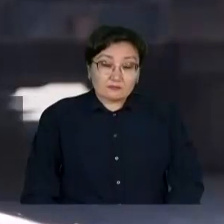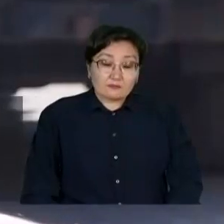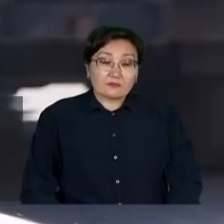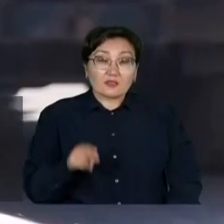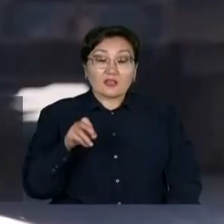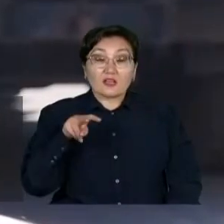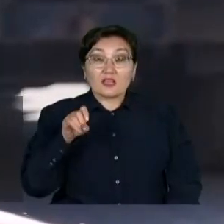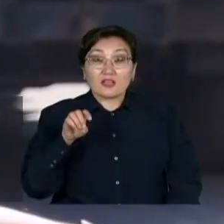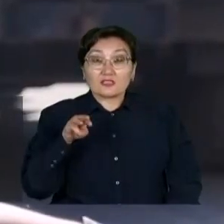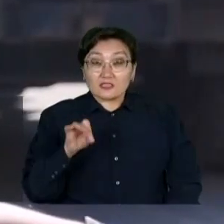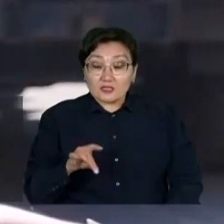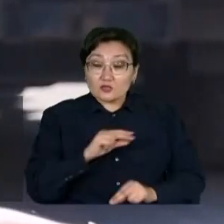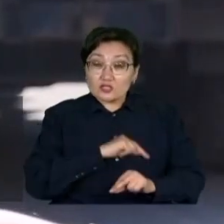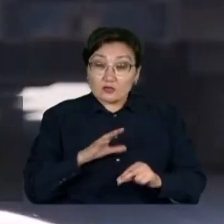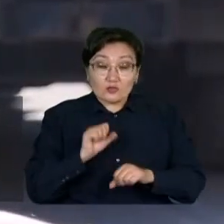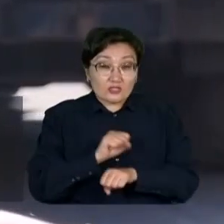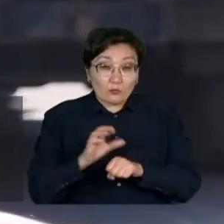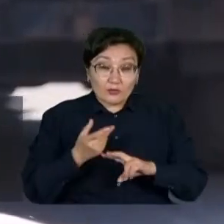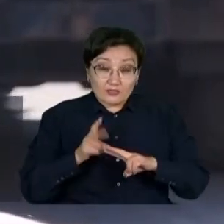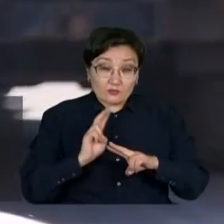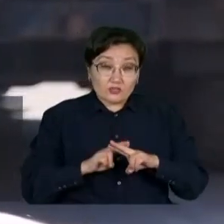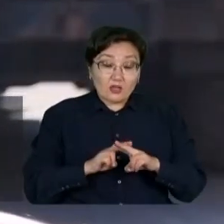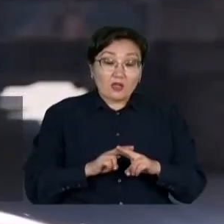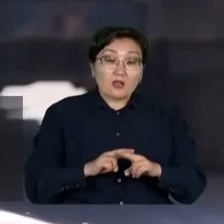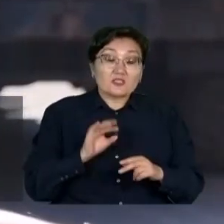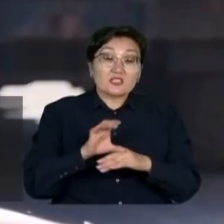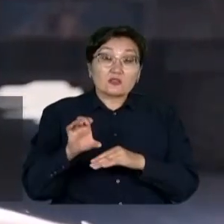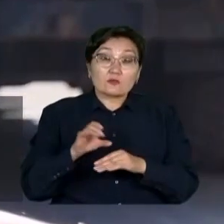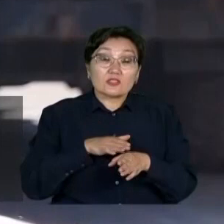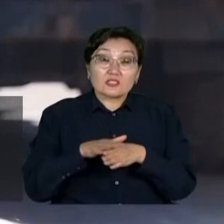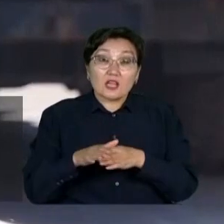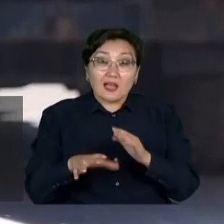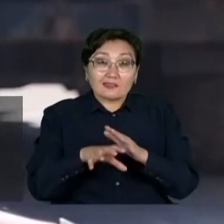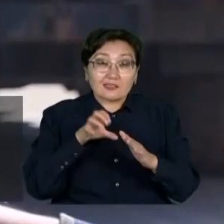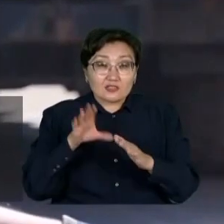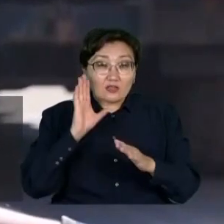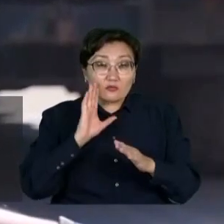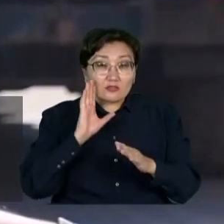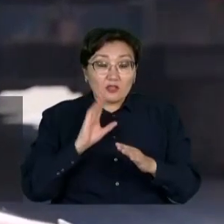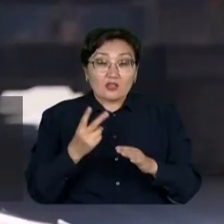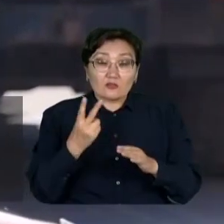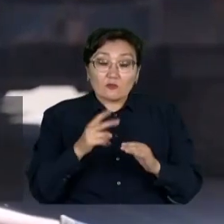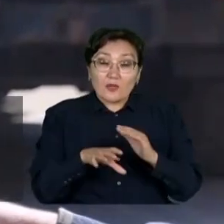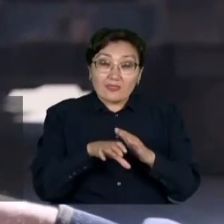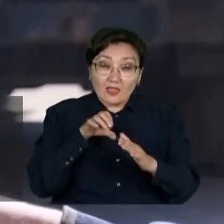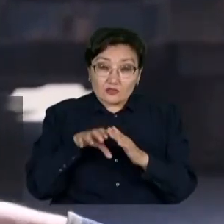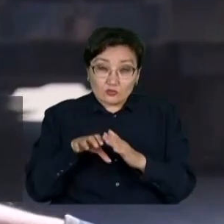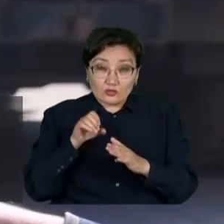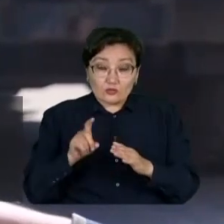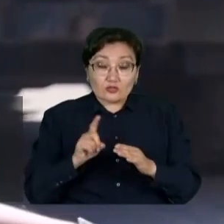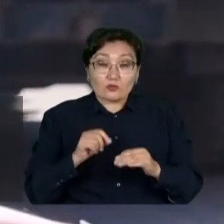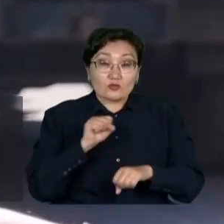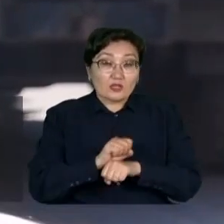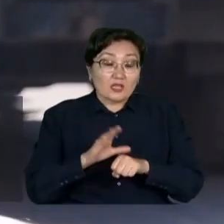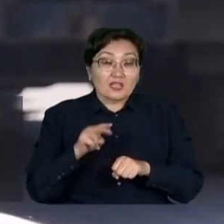Коллектор работает, он не останавливается, поэтому производится на сегодняшний день откачка, перекачка двумя насосами, чтобы не